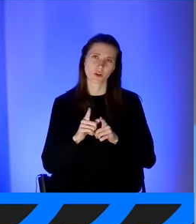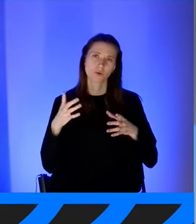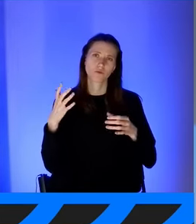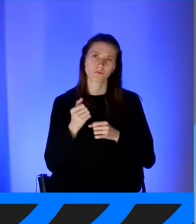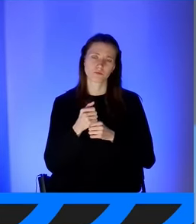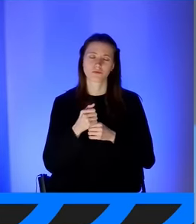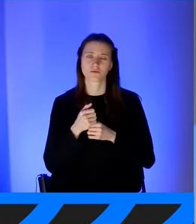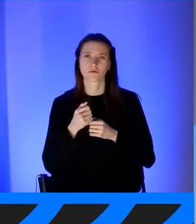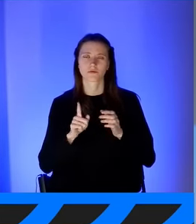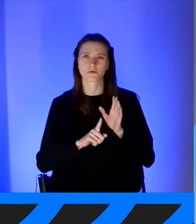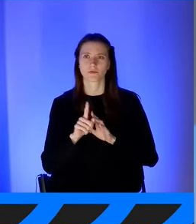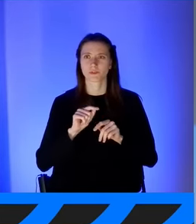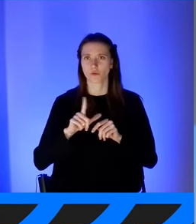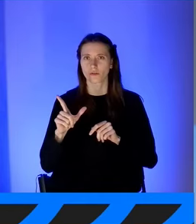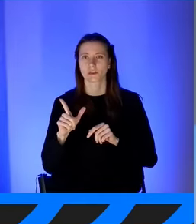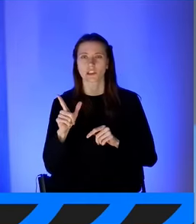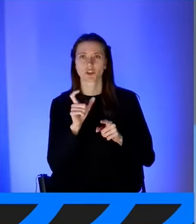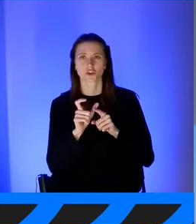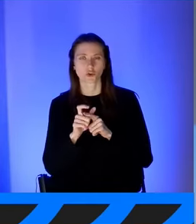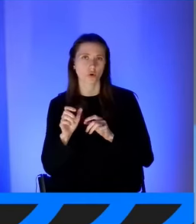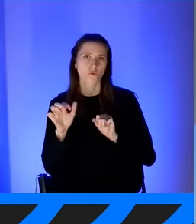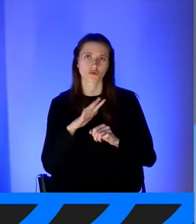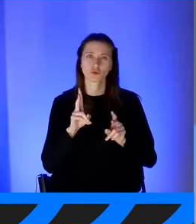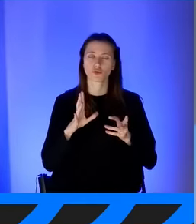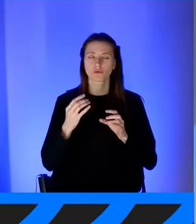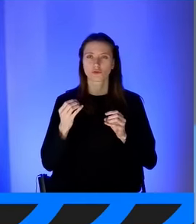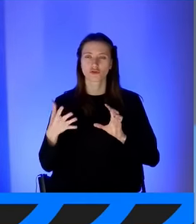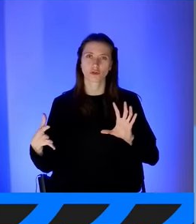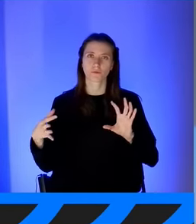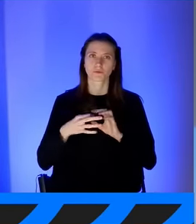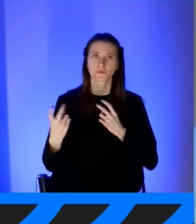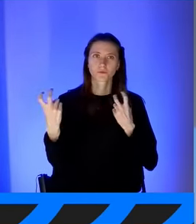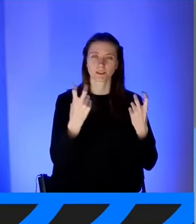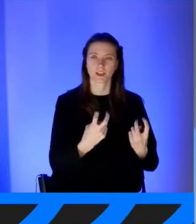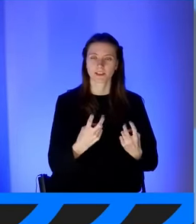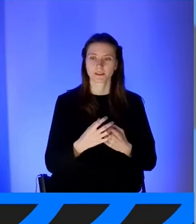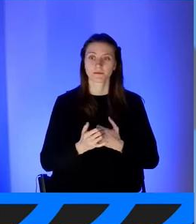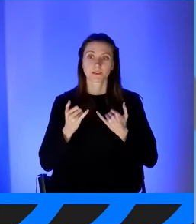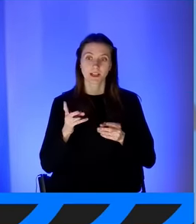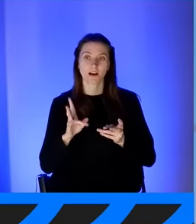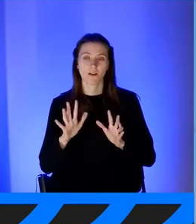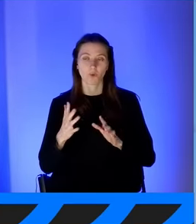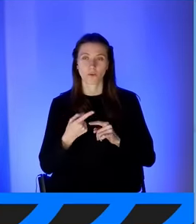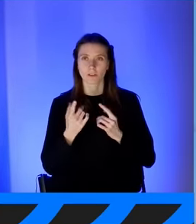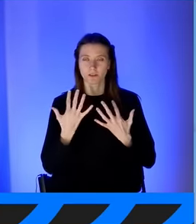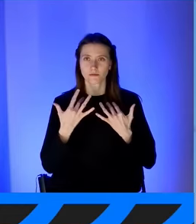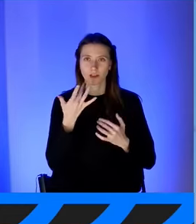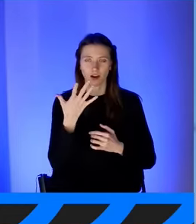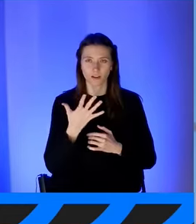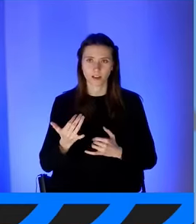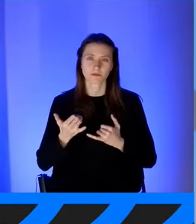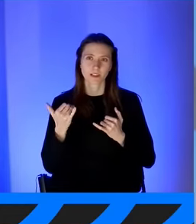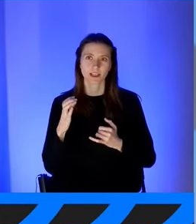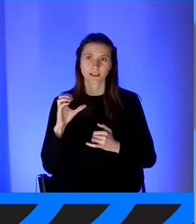пока кто-то ещё возможно подойдёт займёт свои места для кого это доклад это доклад для